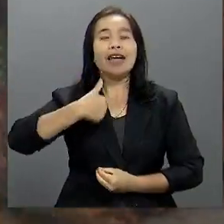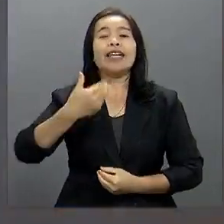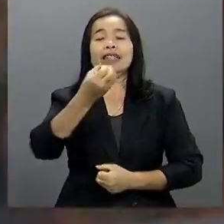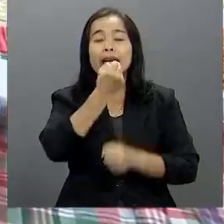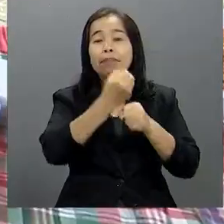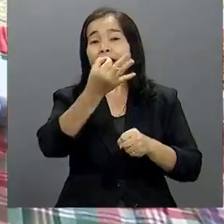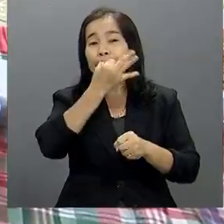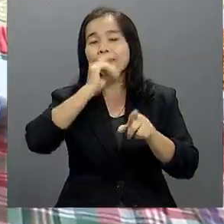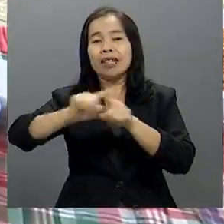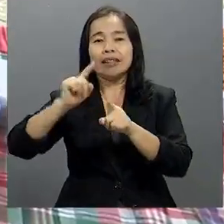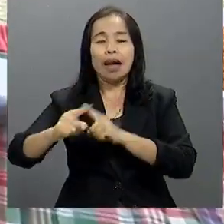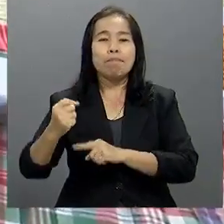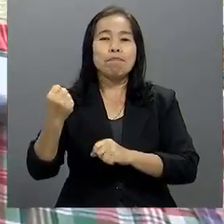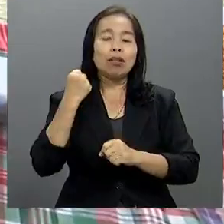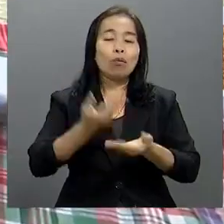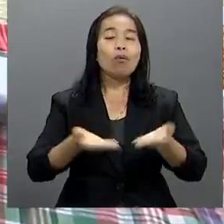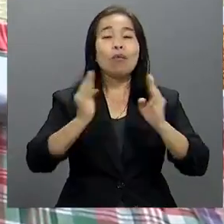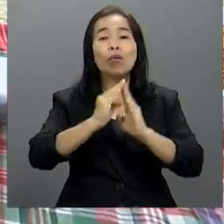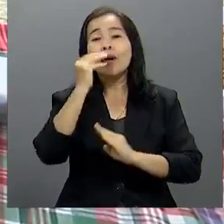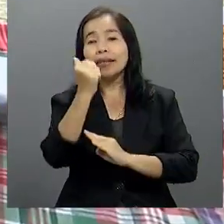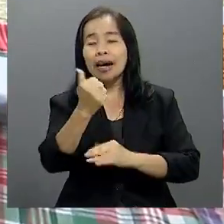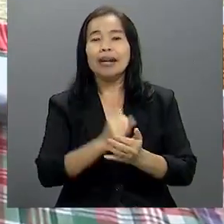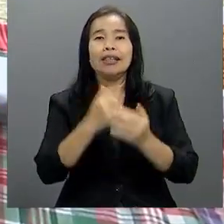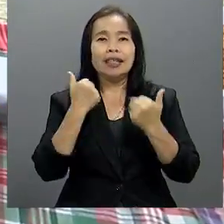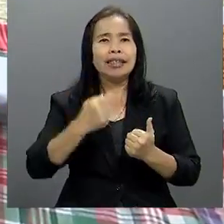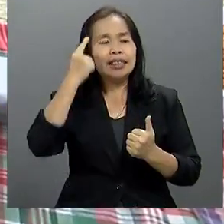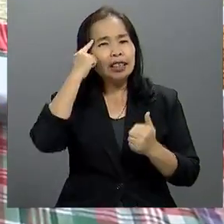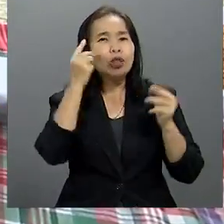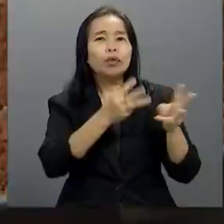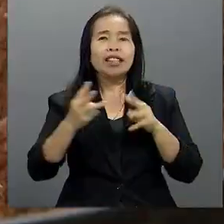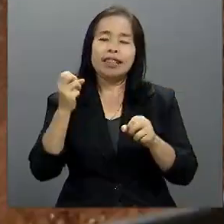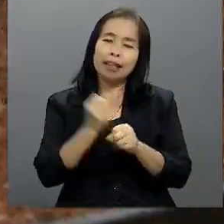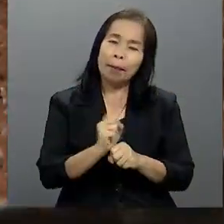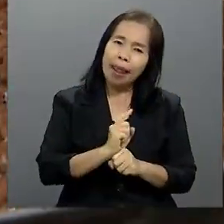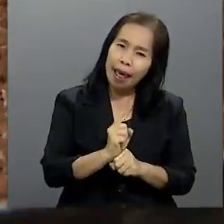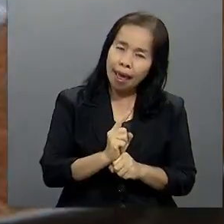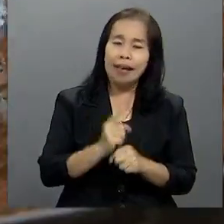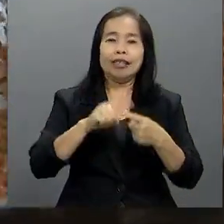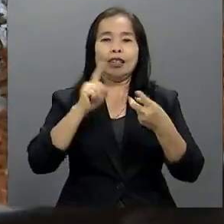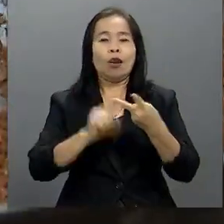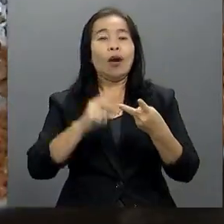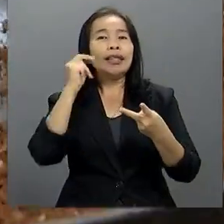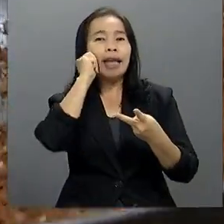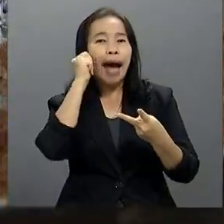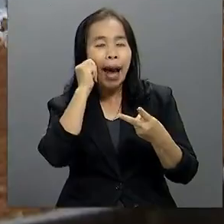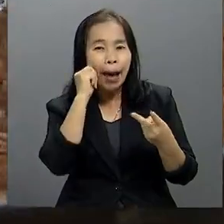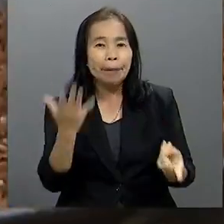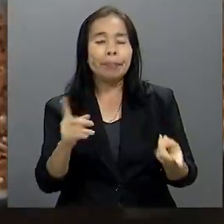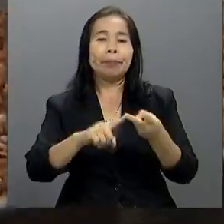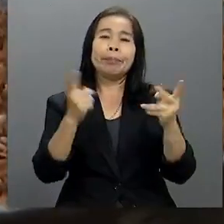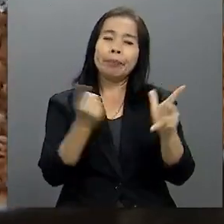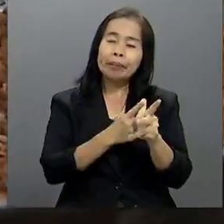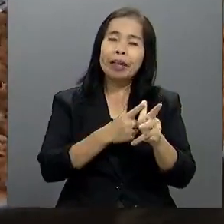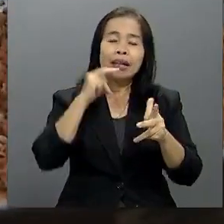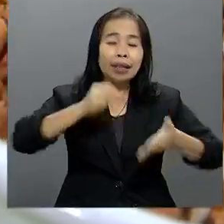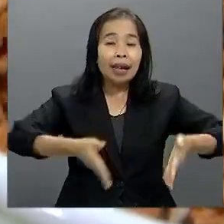ามมาเพราะนั้นเราก็เลยต้องหาปัจจัยการผลิตหาแหล่งน้ำหาอะไรอีกหลายอย่างที่จะมาเติมให้สร้างความ